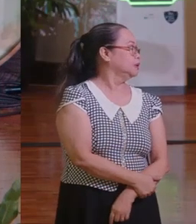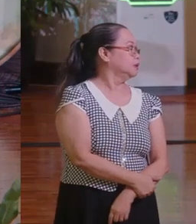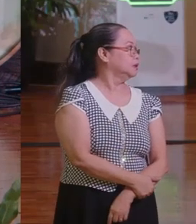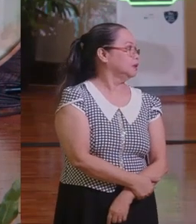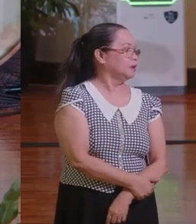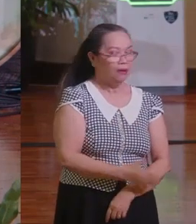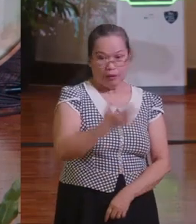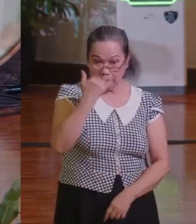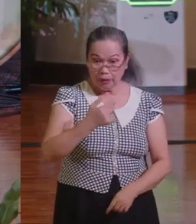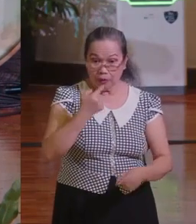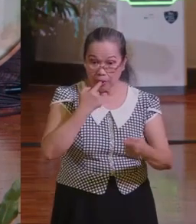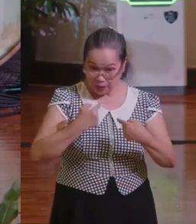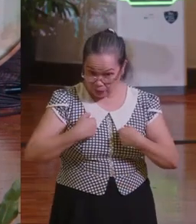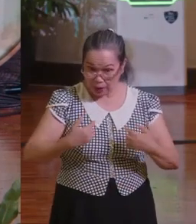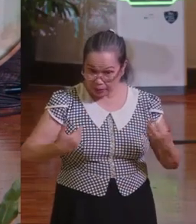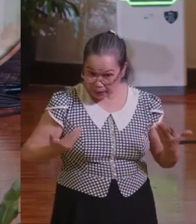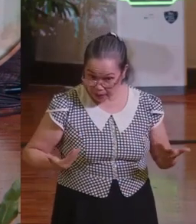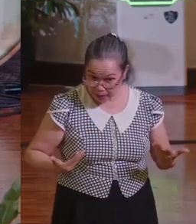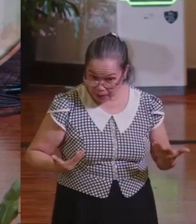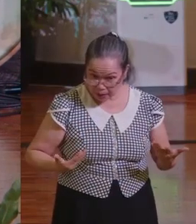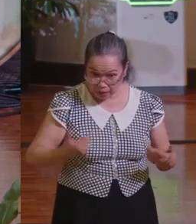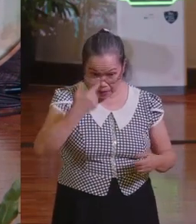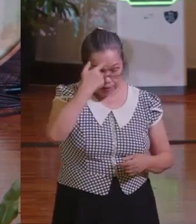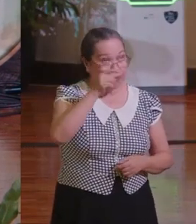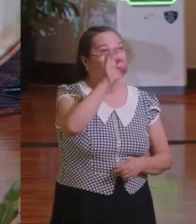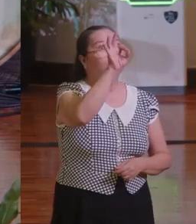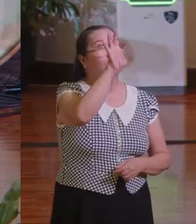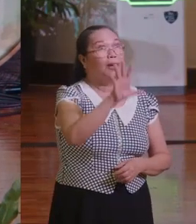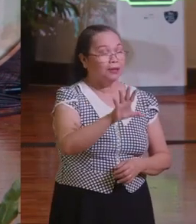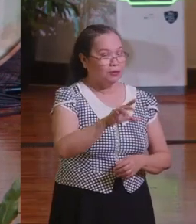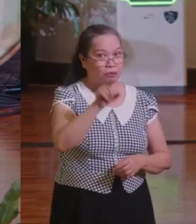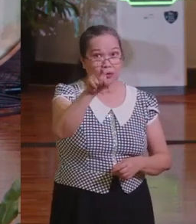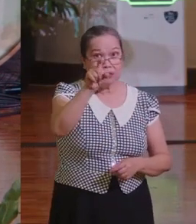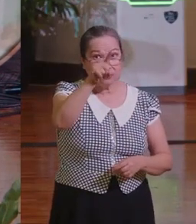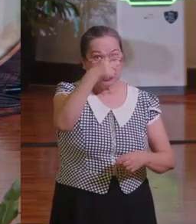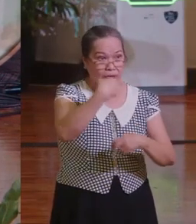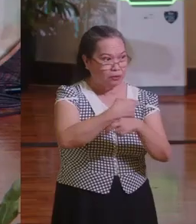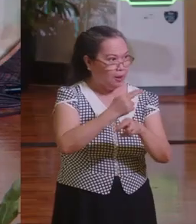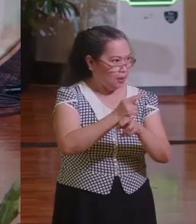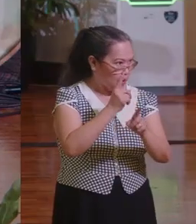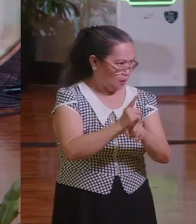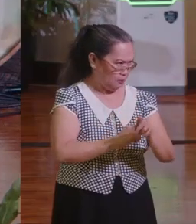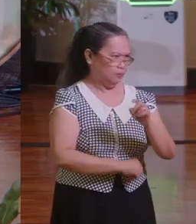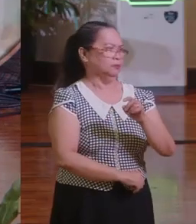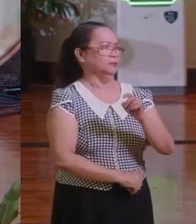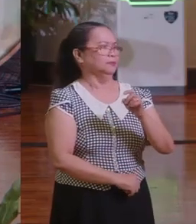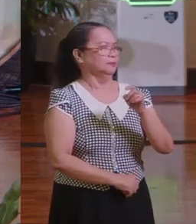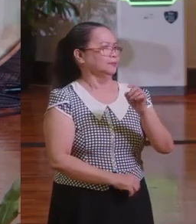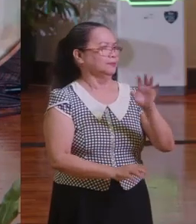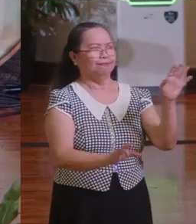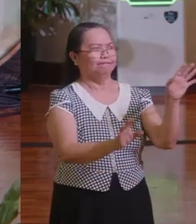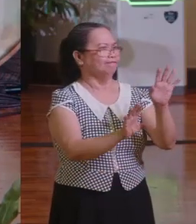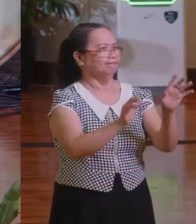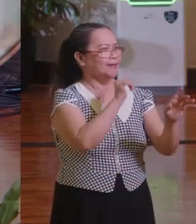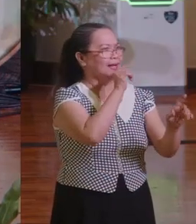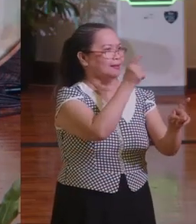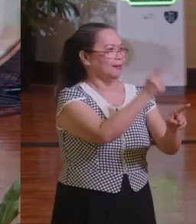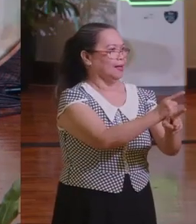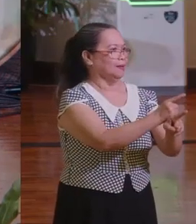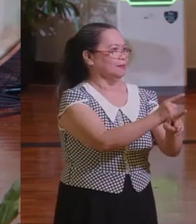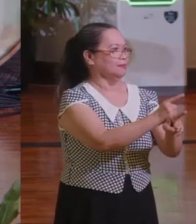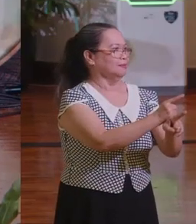Eh, bakit mo sa akin sinasabi? Kasi pastor po kayo ang kailangan magtuwid. Hindi po yan ang trabaho ko.